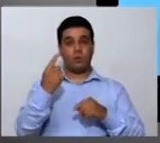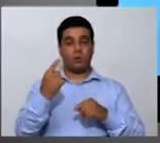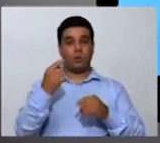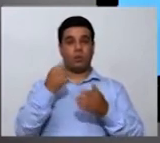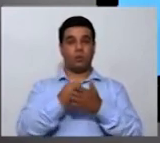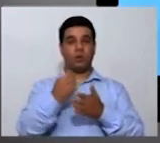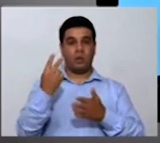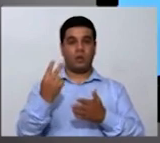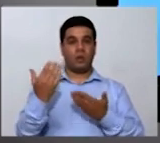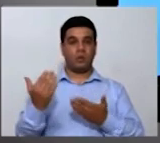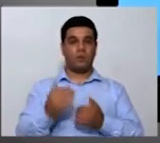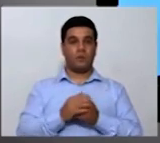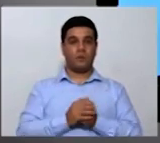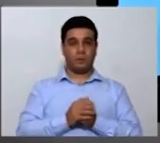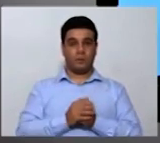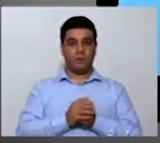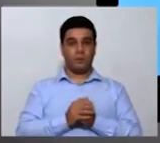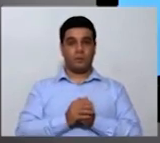2 gacha ekan.